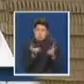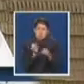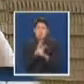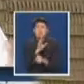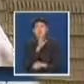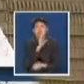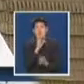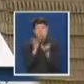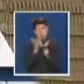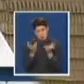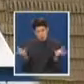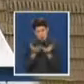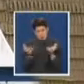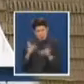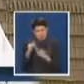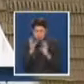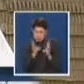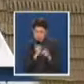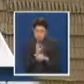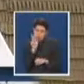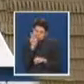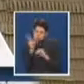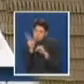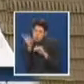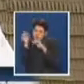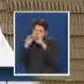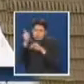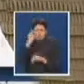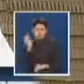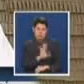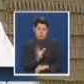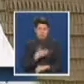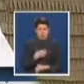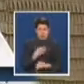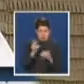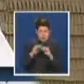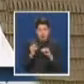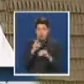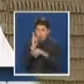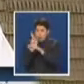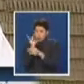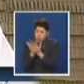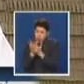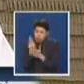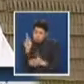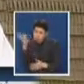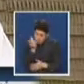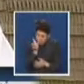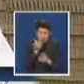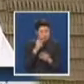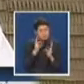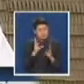าเรามีทรัพยากรอยู่อย่างนี้เนี่ยเราไม่อยากจะกู้เพิ่มเราไม่อยากจะไปสร้างภาระอะไรเพิ่มเนี่ยเราก็ต้องยอมที่จะ